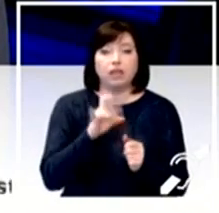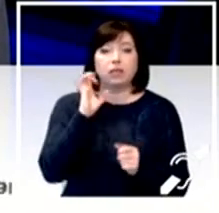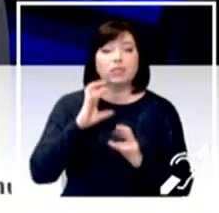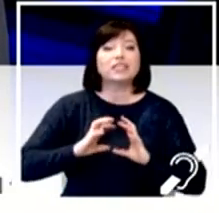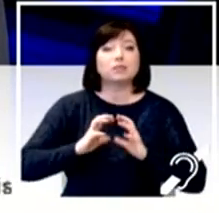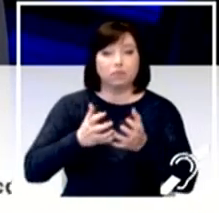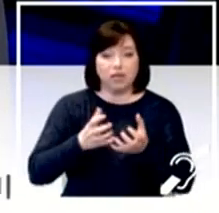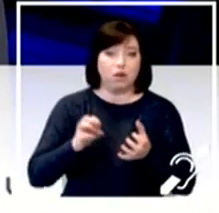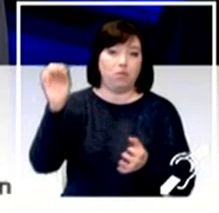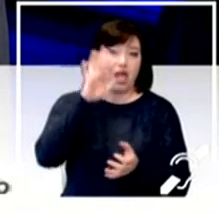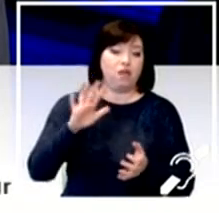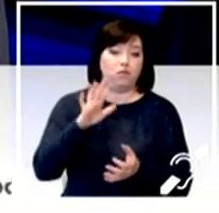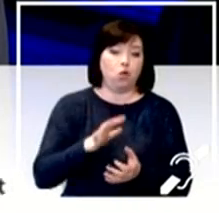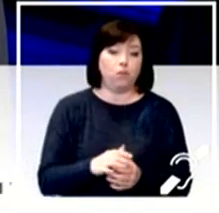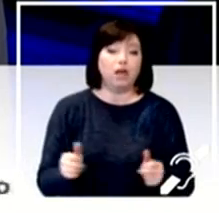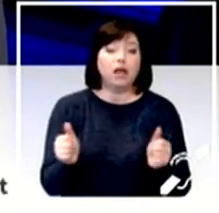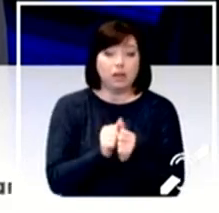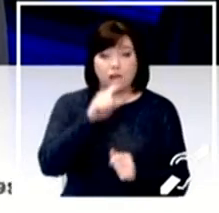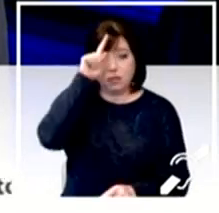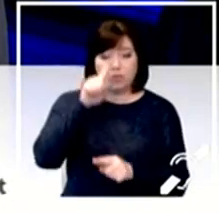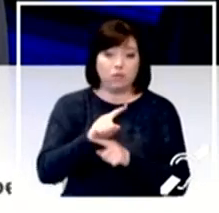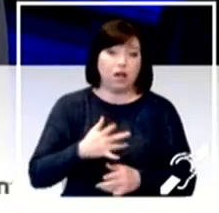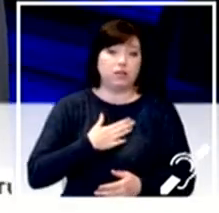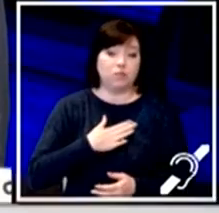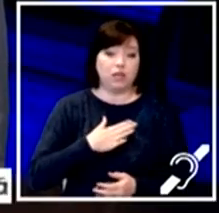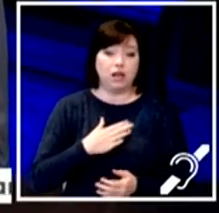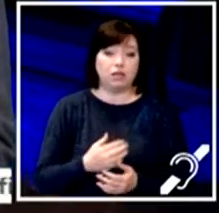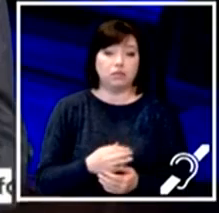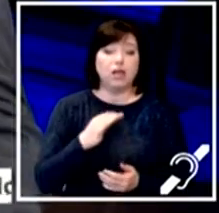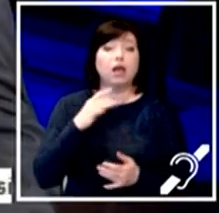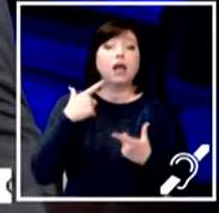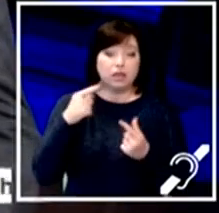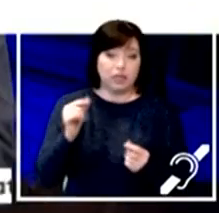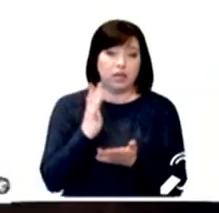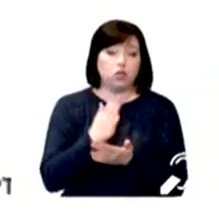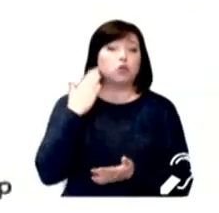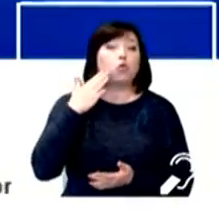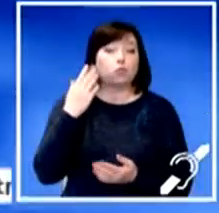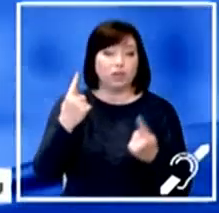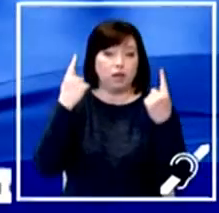lumea europeană, alături de frații noștri, de România Mare.